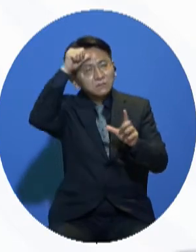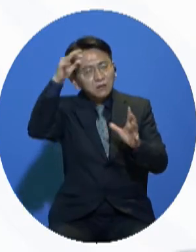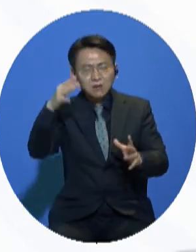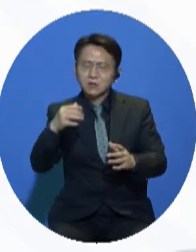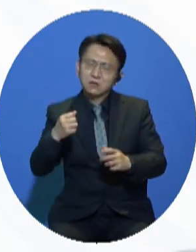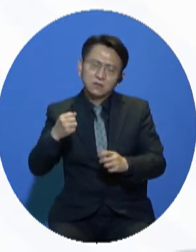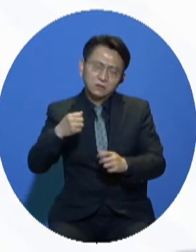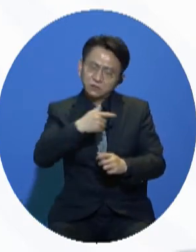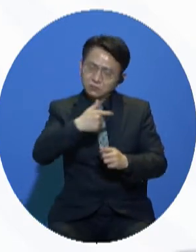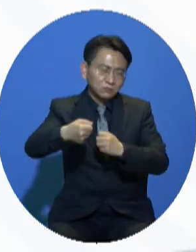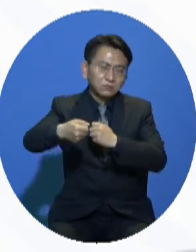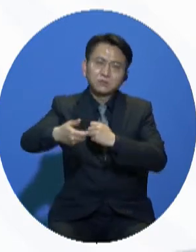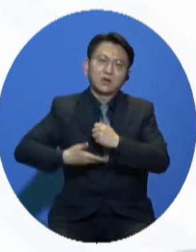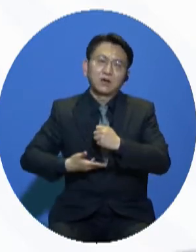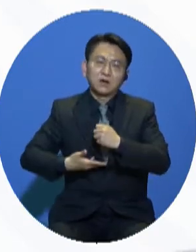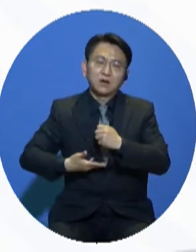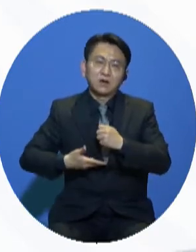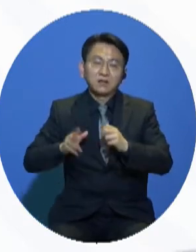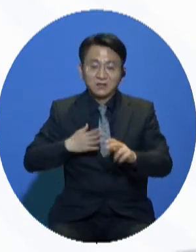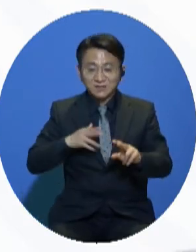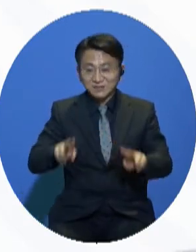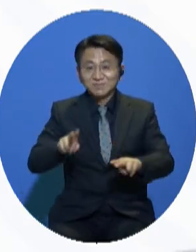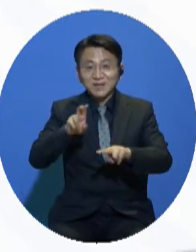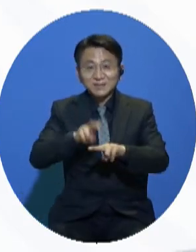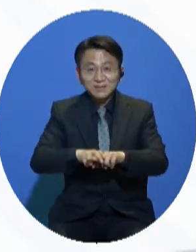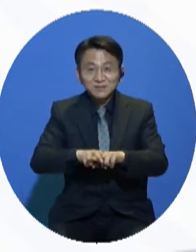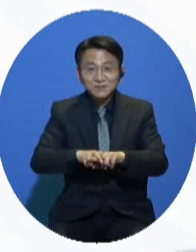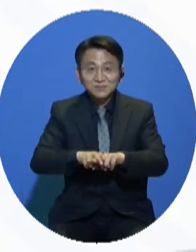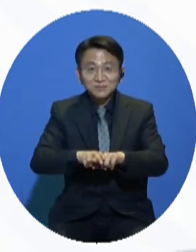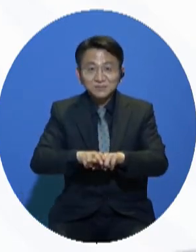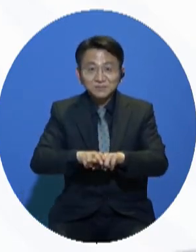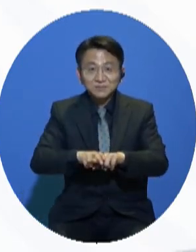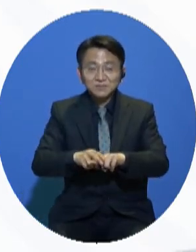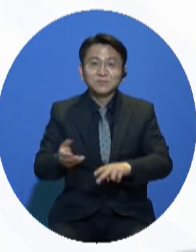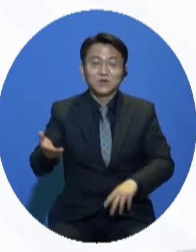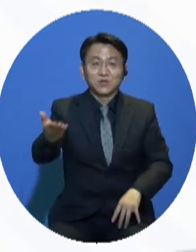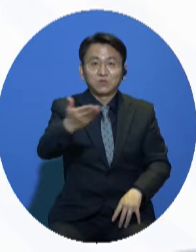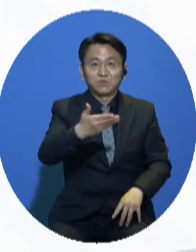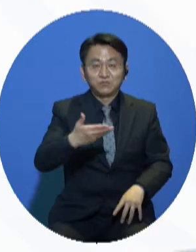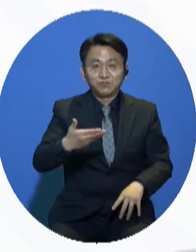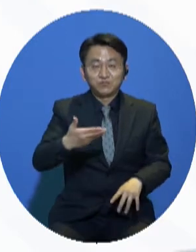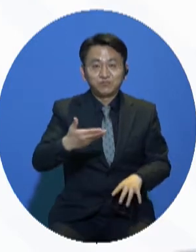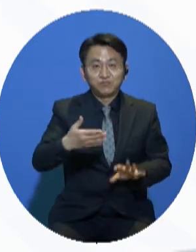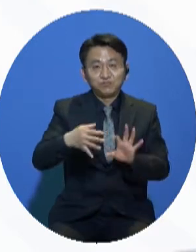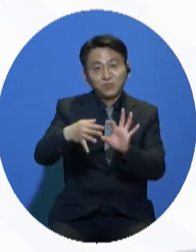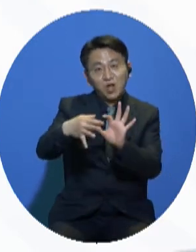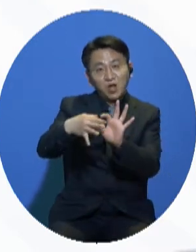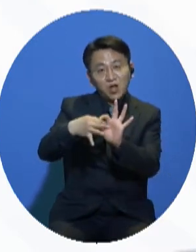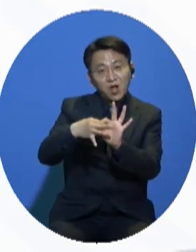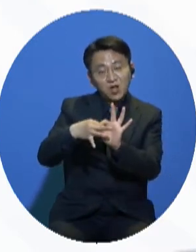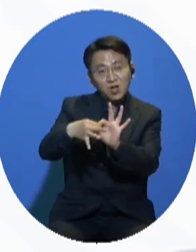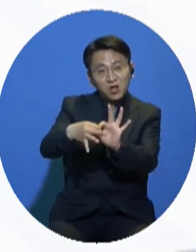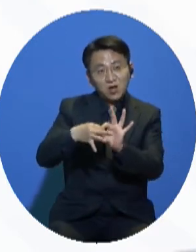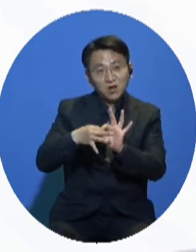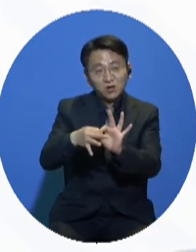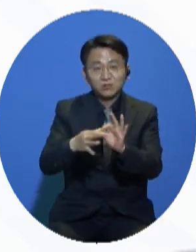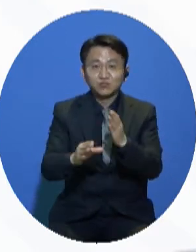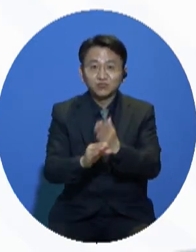끼쳤기 때문입니다. 제가 이 자리에 앉아서 여러분과 연결이 되어